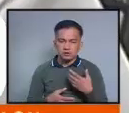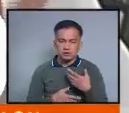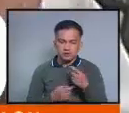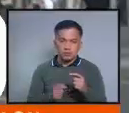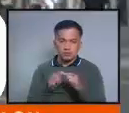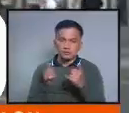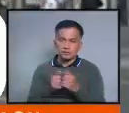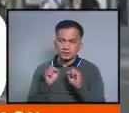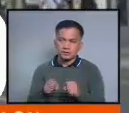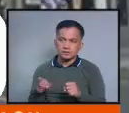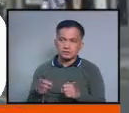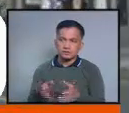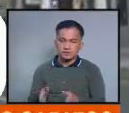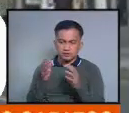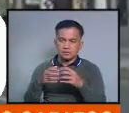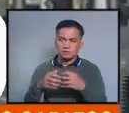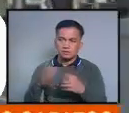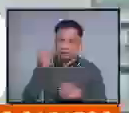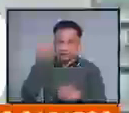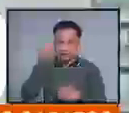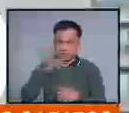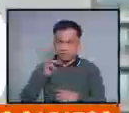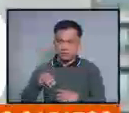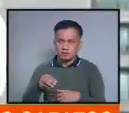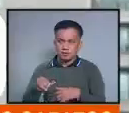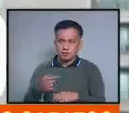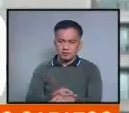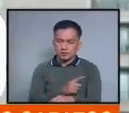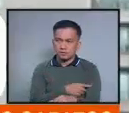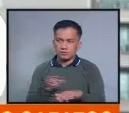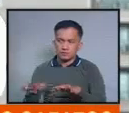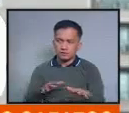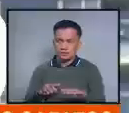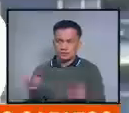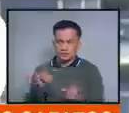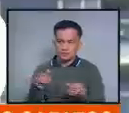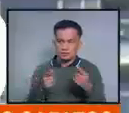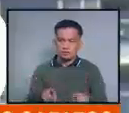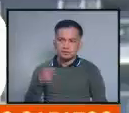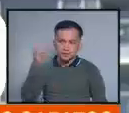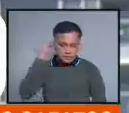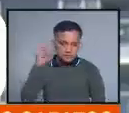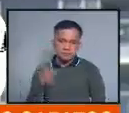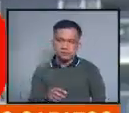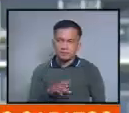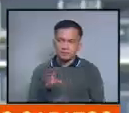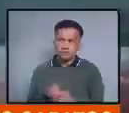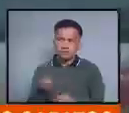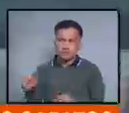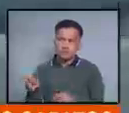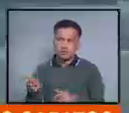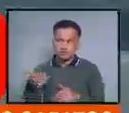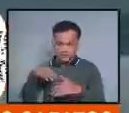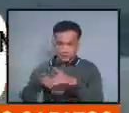ahensya na kakayanin ng mga estrukturang pinapatayo ng pamahalaan sa Metro Manila ang malakas na lindol na gaya na nangyari sa Mindanao. Kabilin